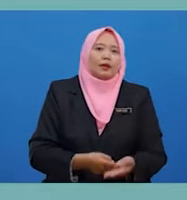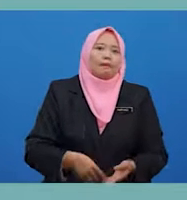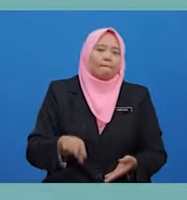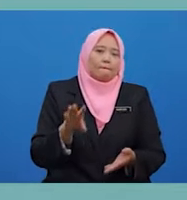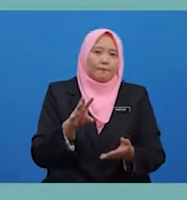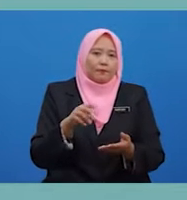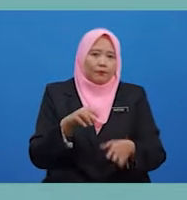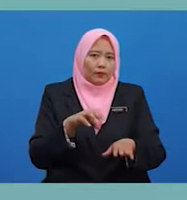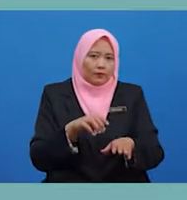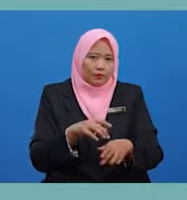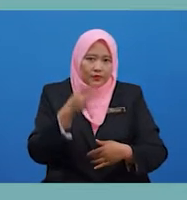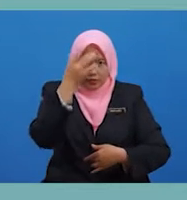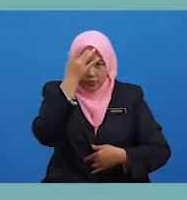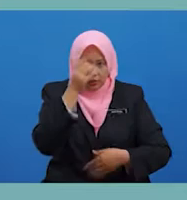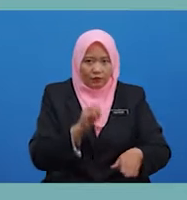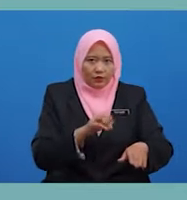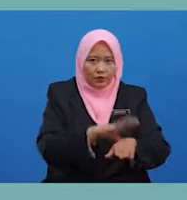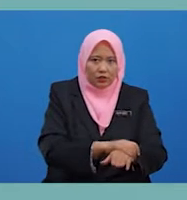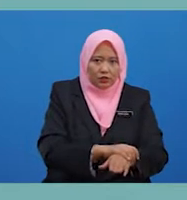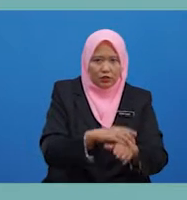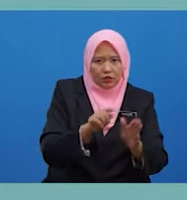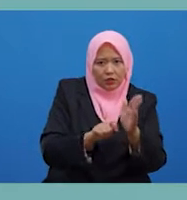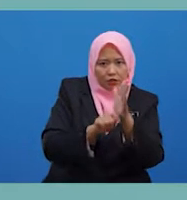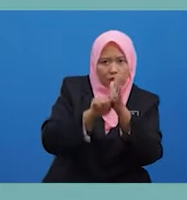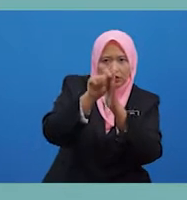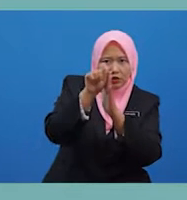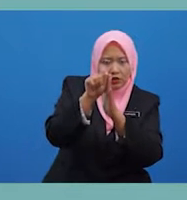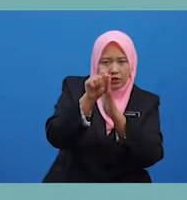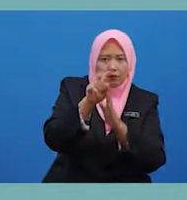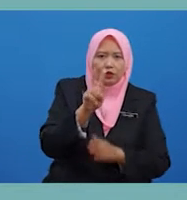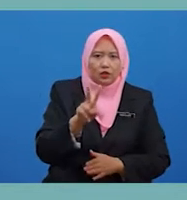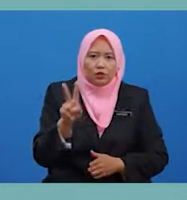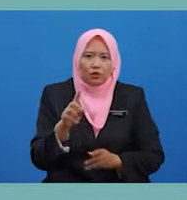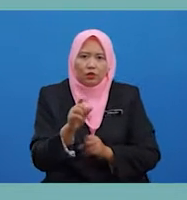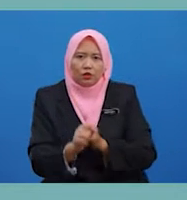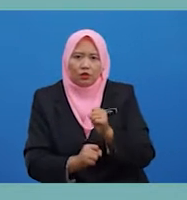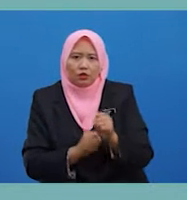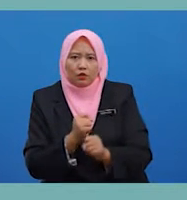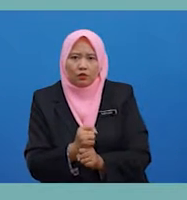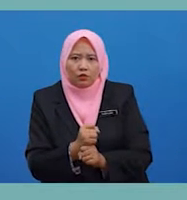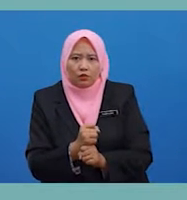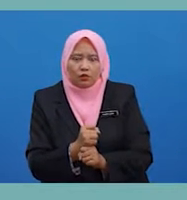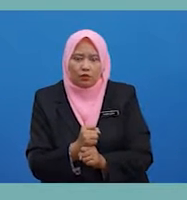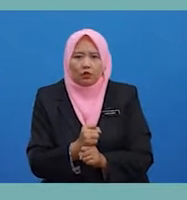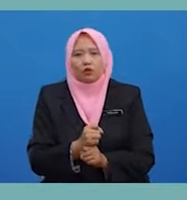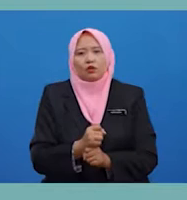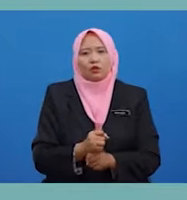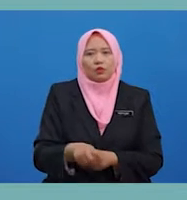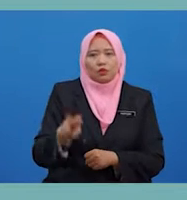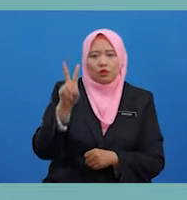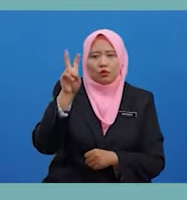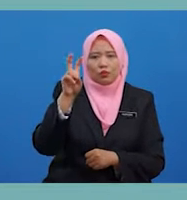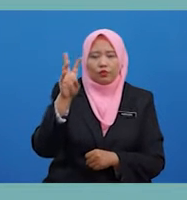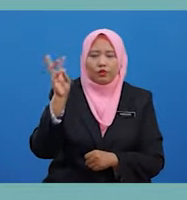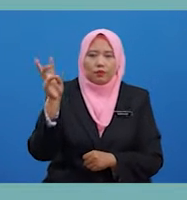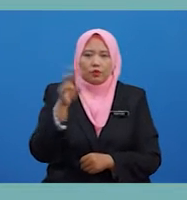dan terendah bagi kedua-dua tahun, iaitu bagi tahun 2016 dan